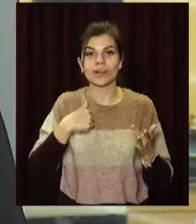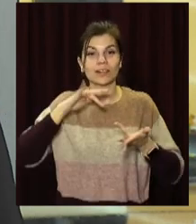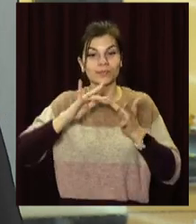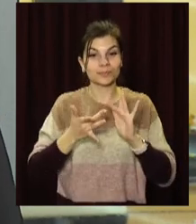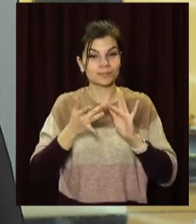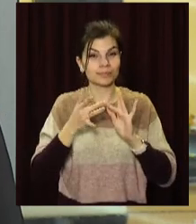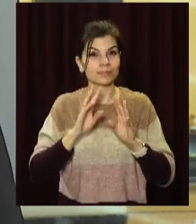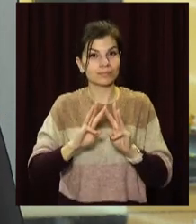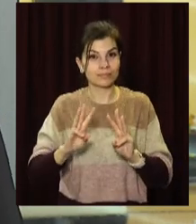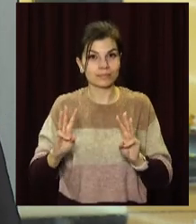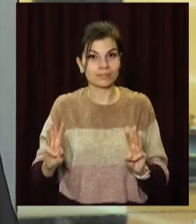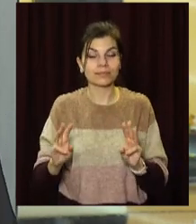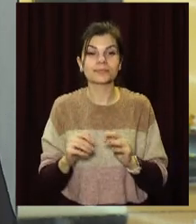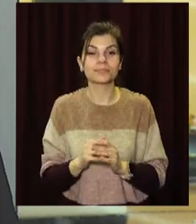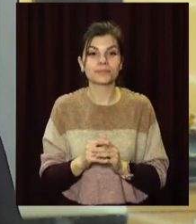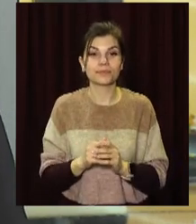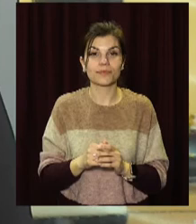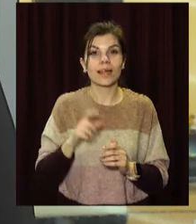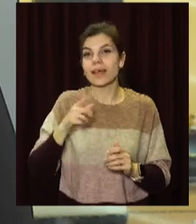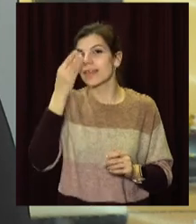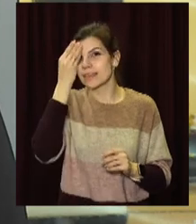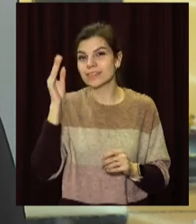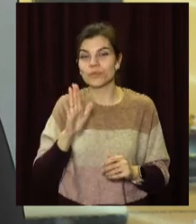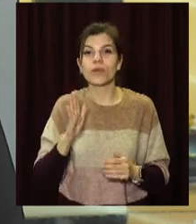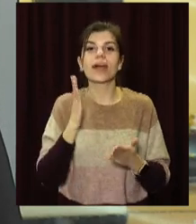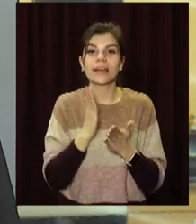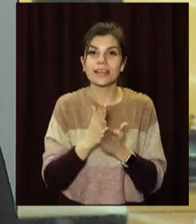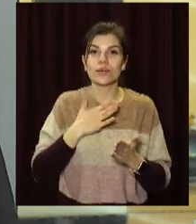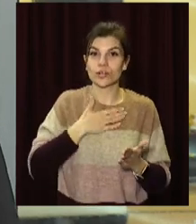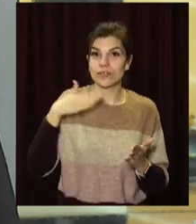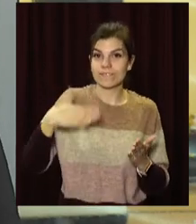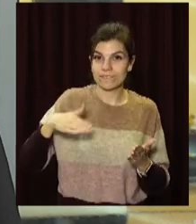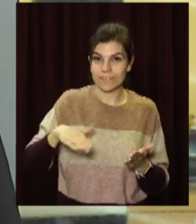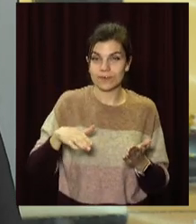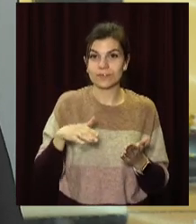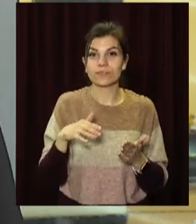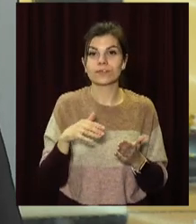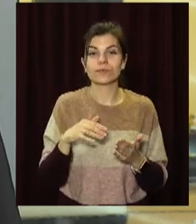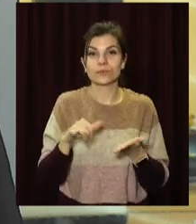на нашому сайті opentv.media. Не забувайте про сюжети в соціальних мережах